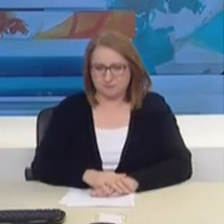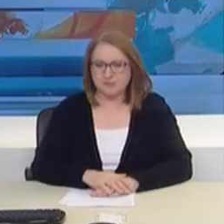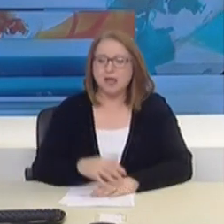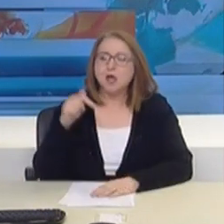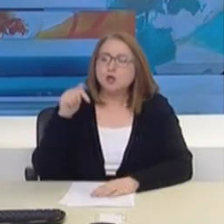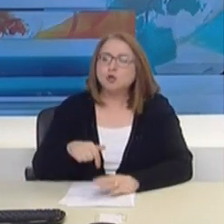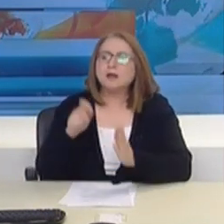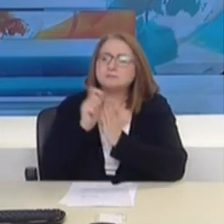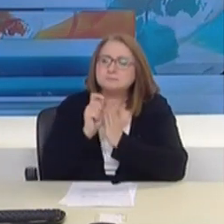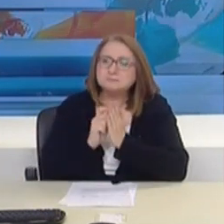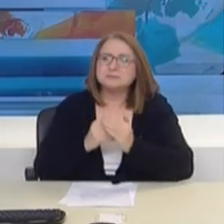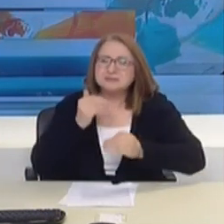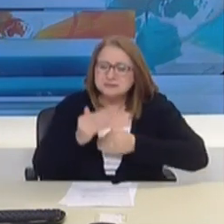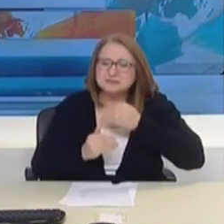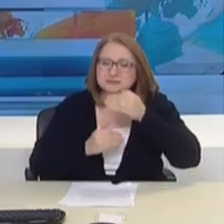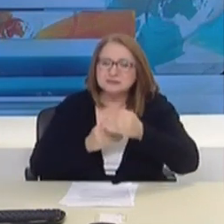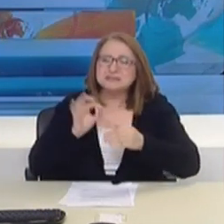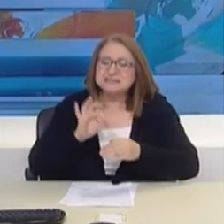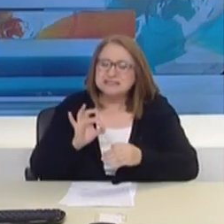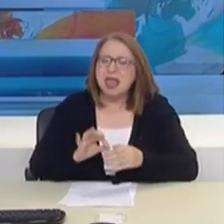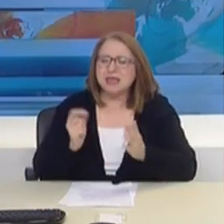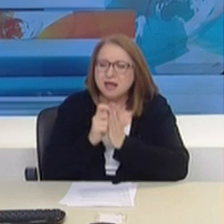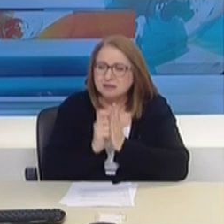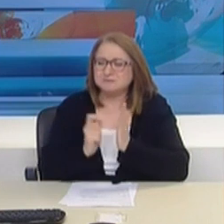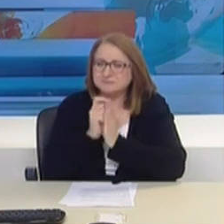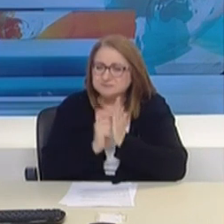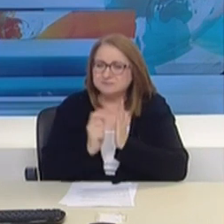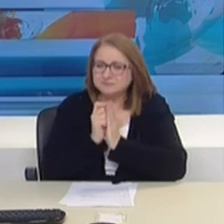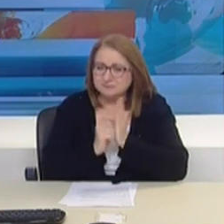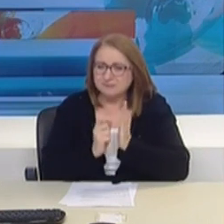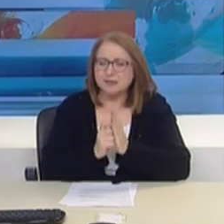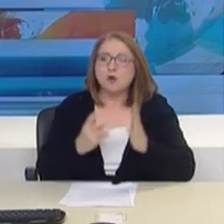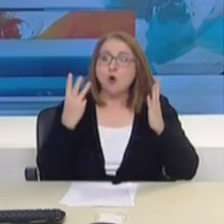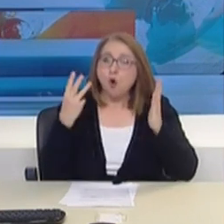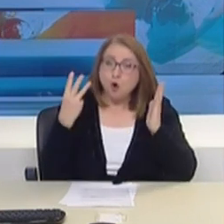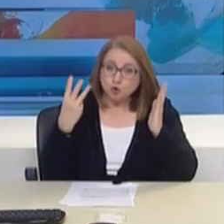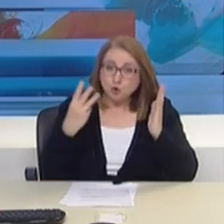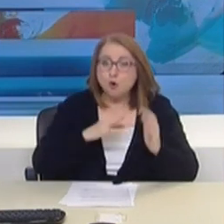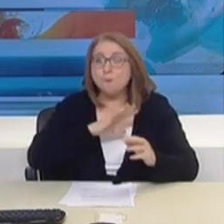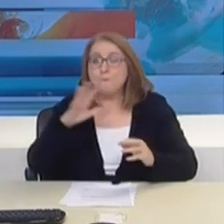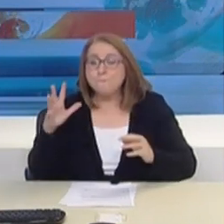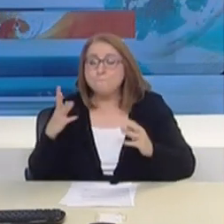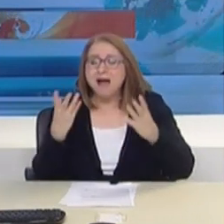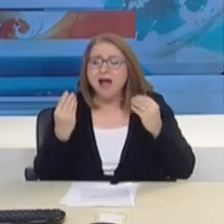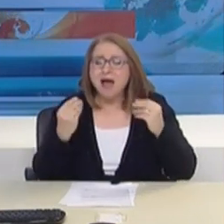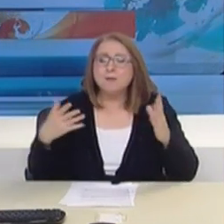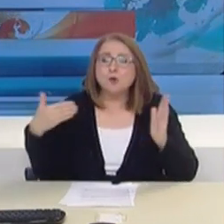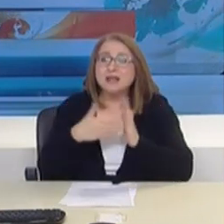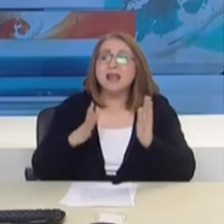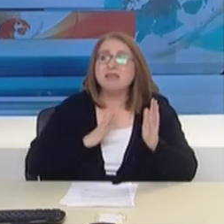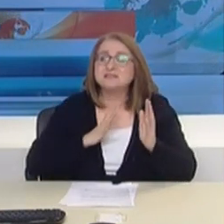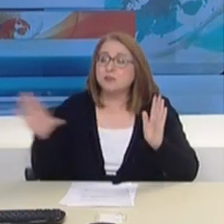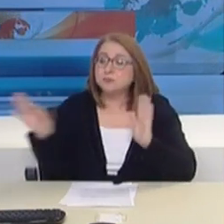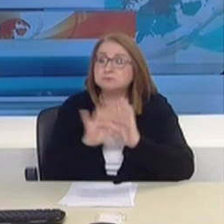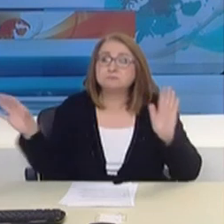συνεχώς. Τα στοιχεία μας δείχνουν πως περίπου 8 με 10.000 άνθρωποι έχουν ήδη προσληφθεί στη χώρα. Πάντα οι μαθηματικές εκτιμήσεις έχουν